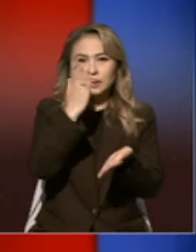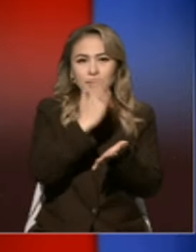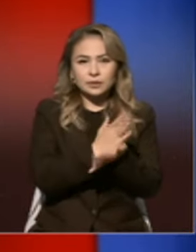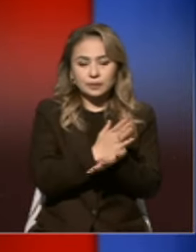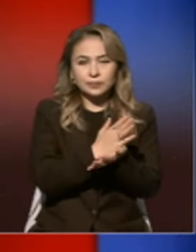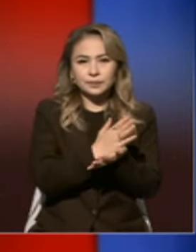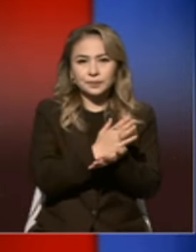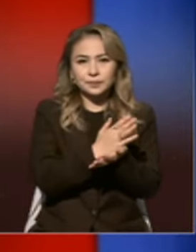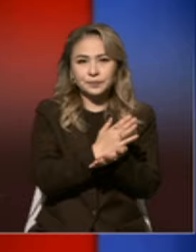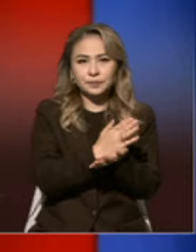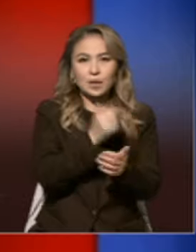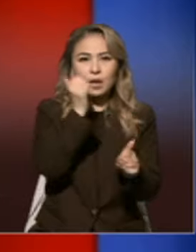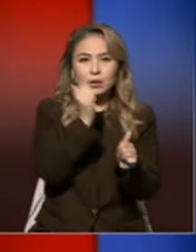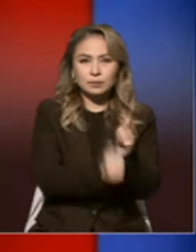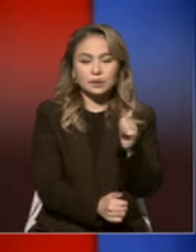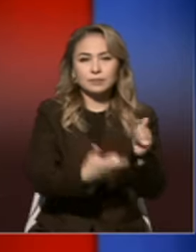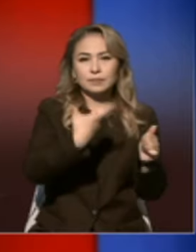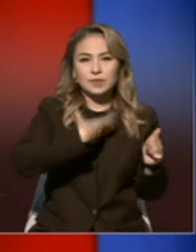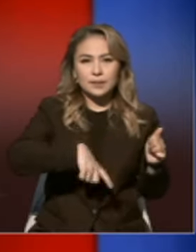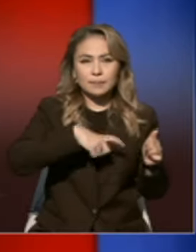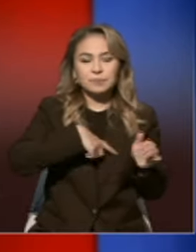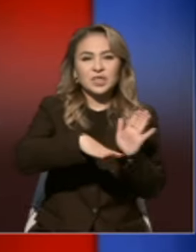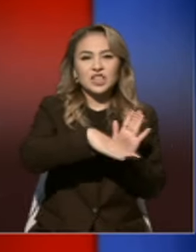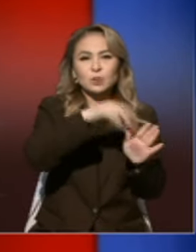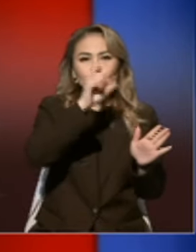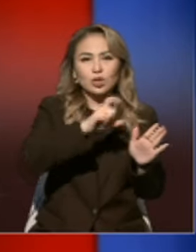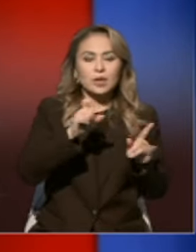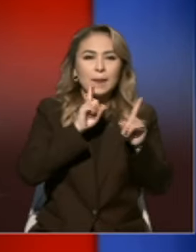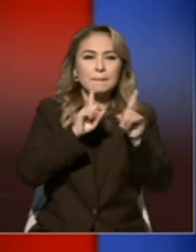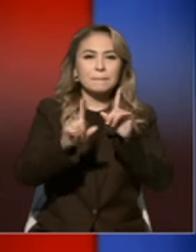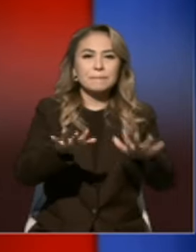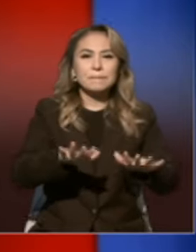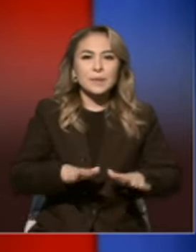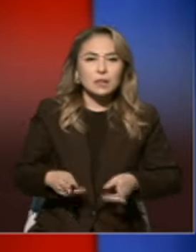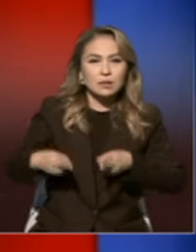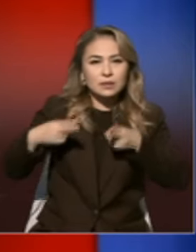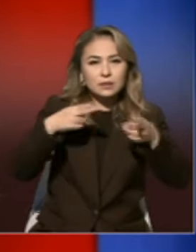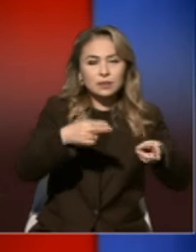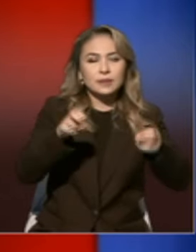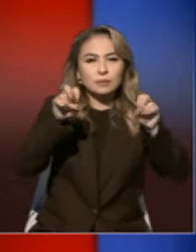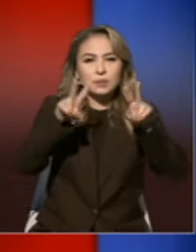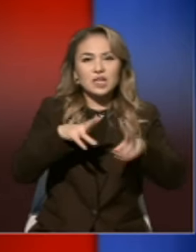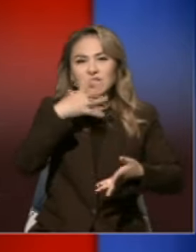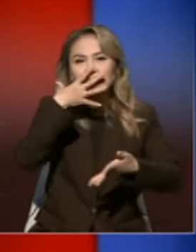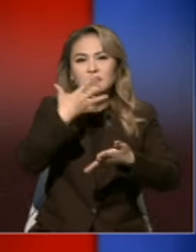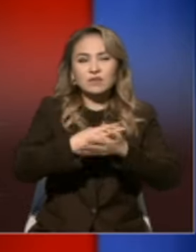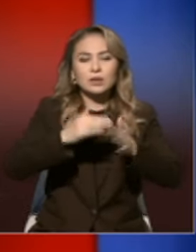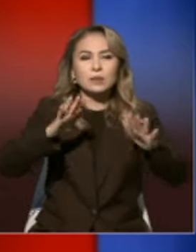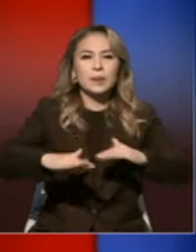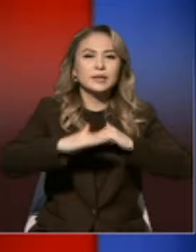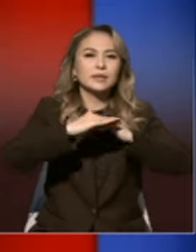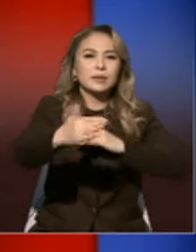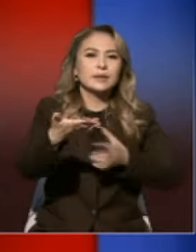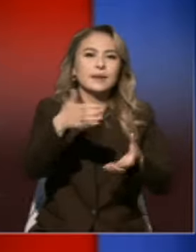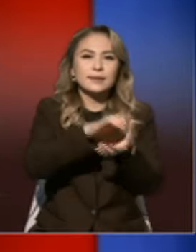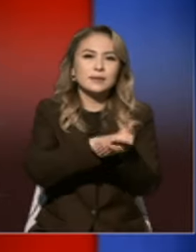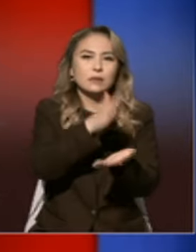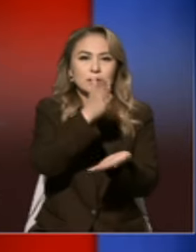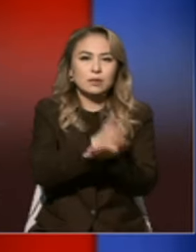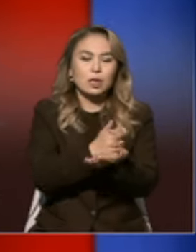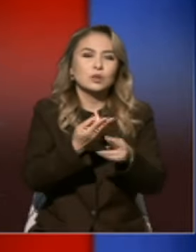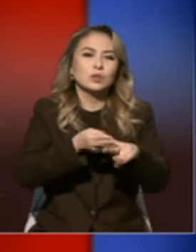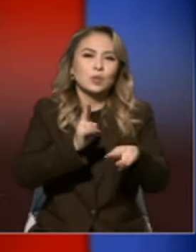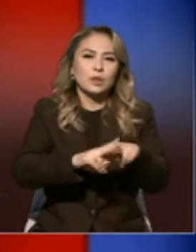ереке, әрбір біздің депутатымыз парламенттің ол барған өңірінде арнайы өзінің барған ситуациясымен танысады бірінші кезекте.